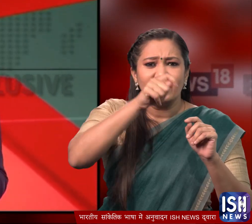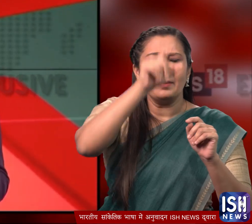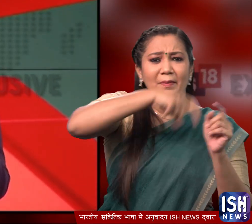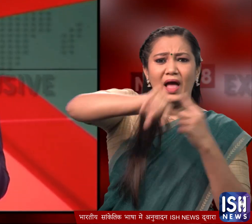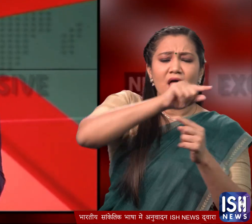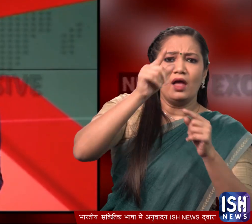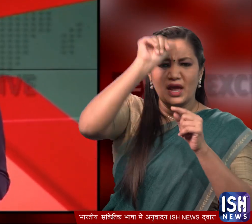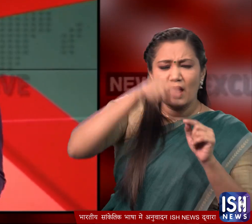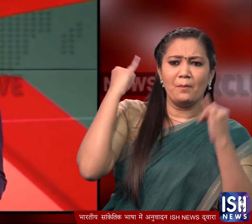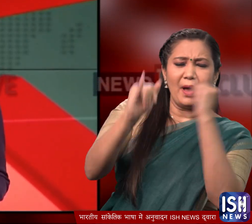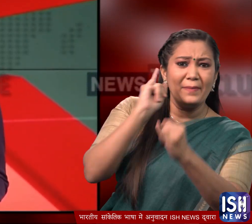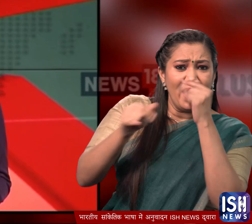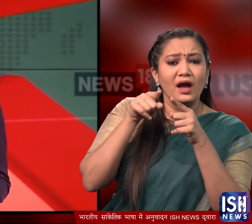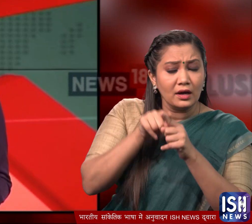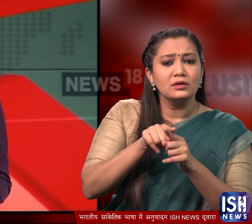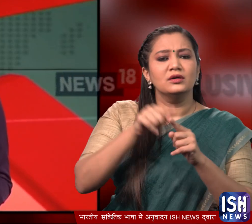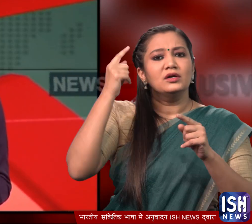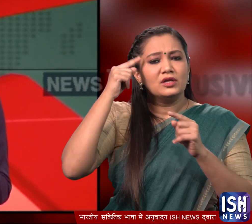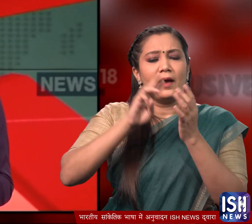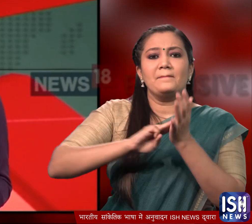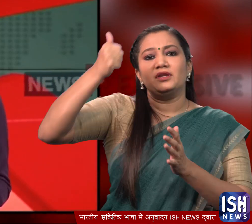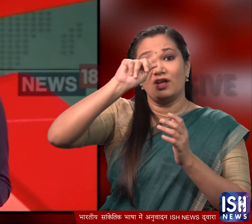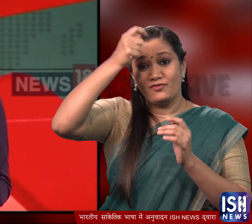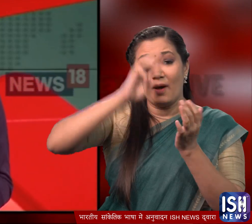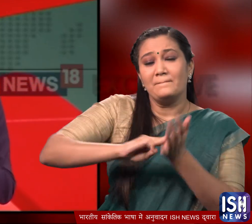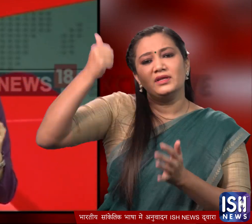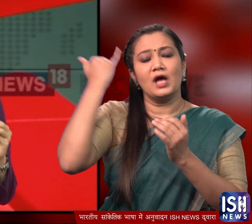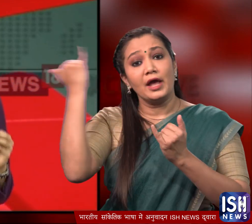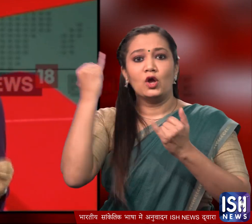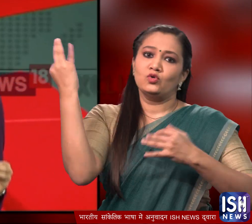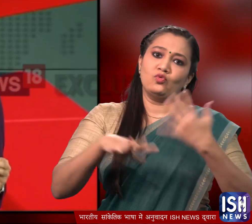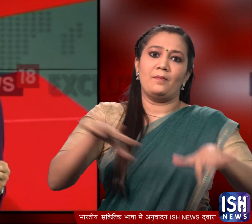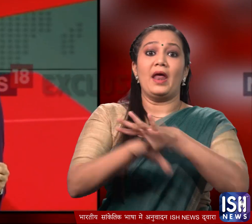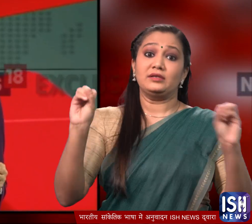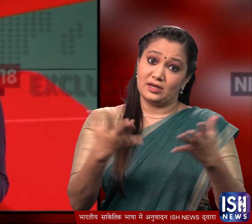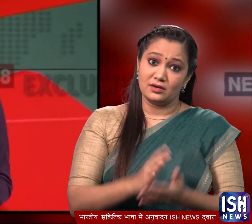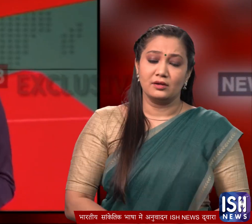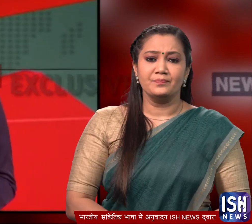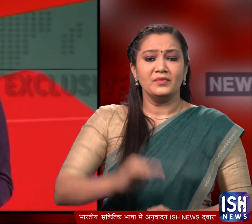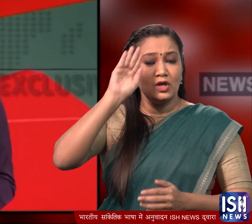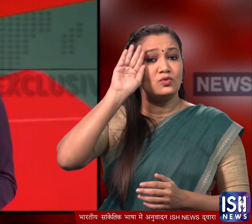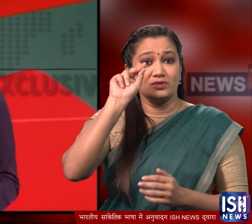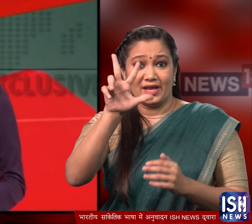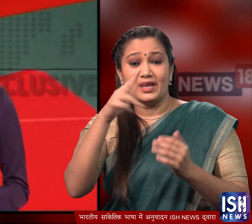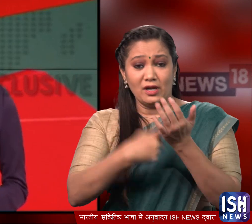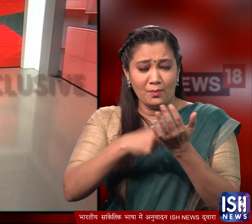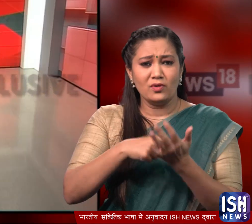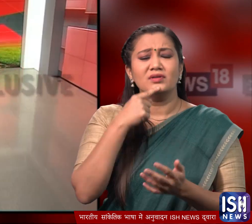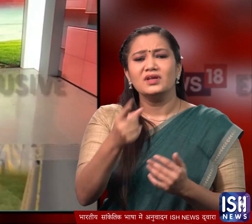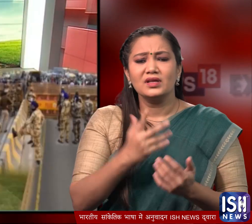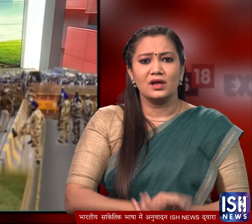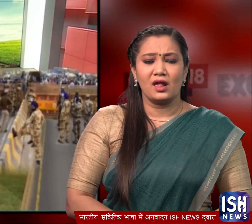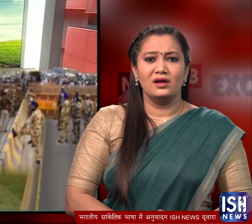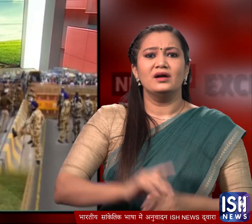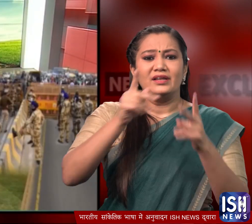में भारत को बदनाम करने की साजिश से निपटने के लिए विदेश मंत्रालय ने एक नया प्लान तैयार किया। न्यूज़ 18 के नीरज कुमार की रिपोर्ट है कि